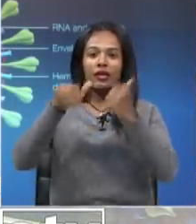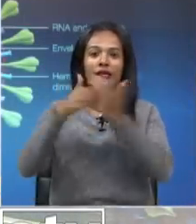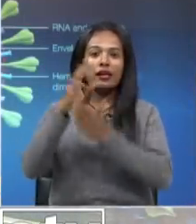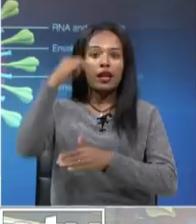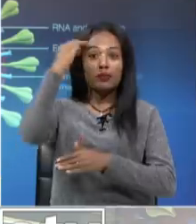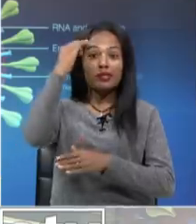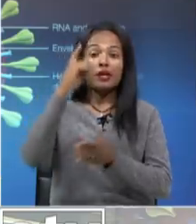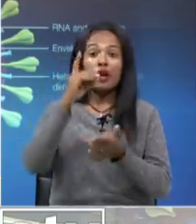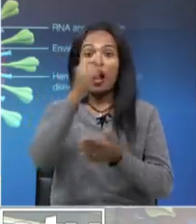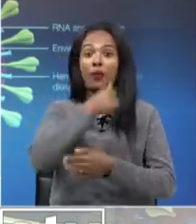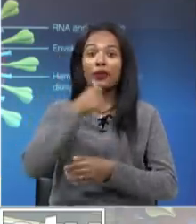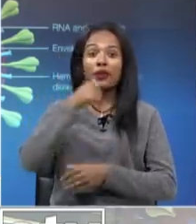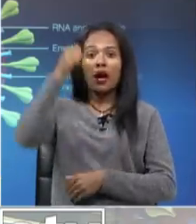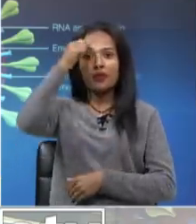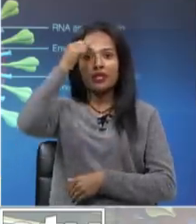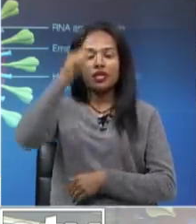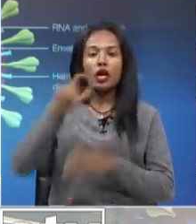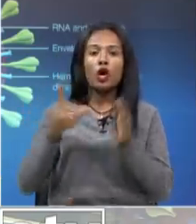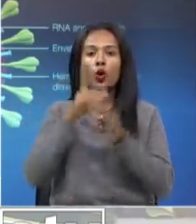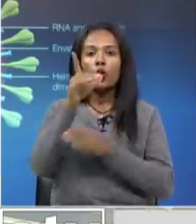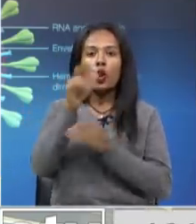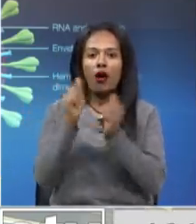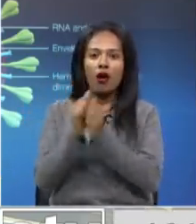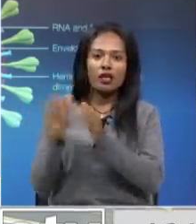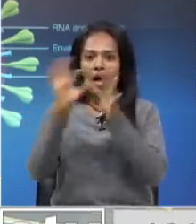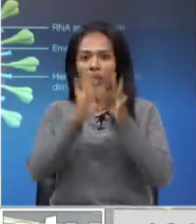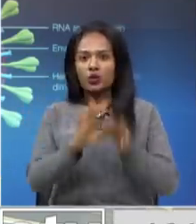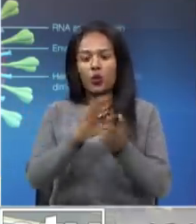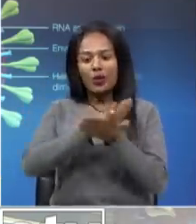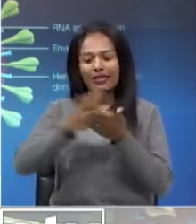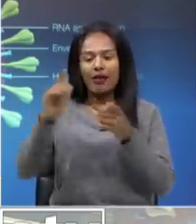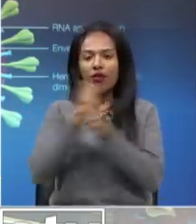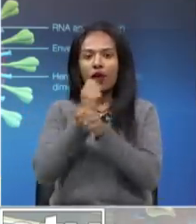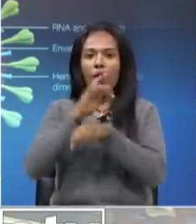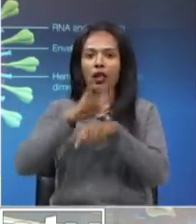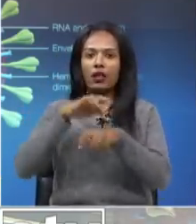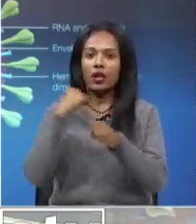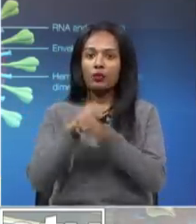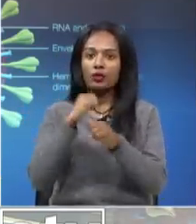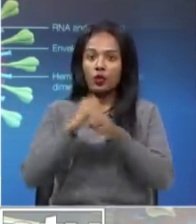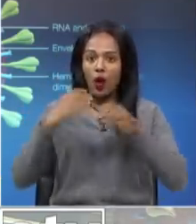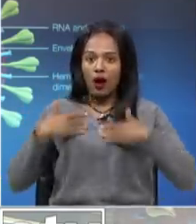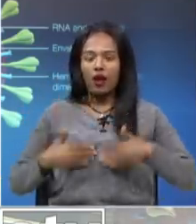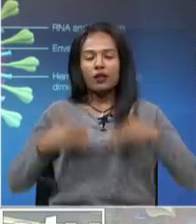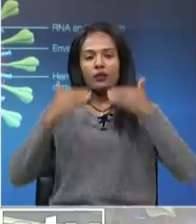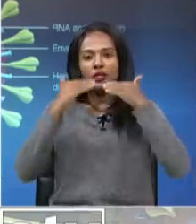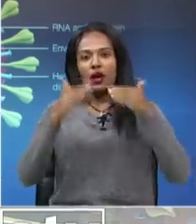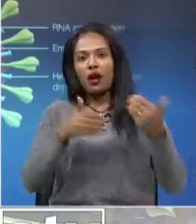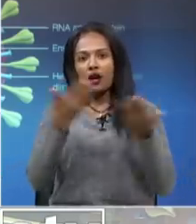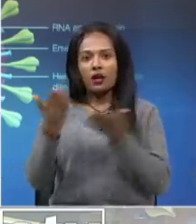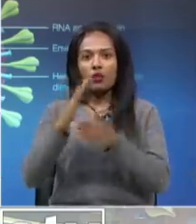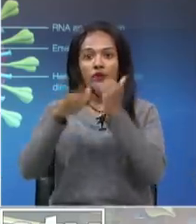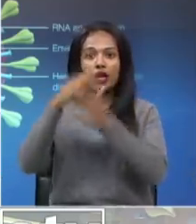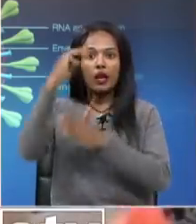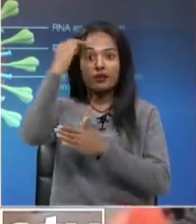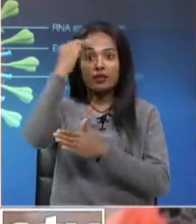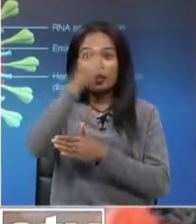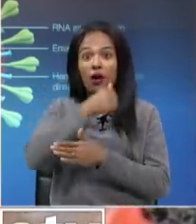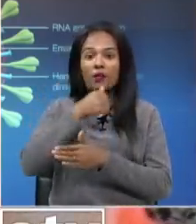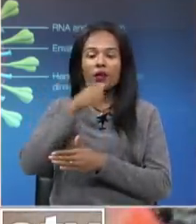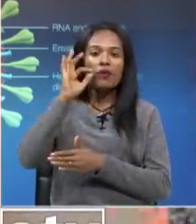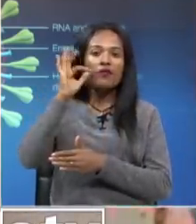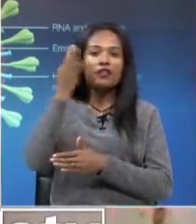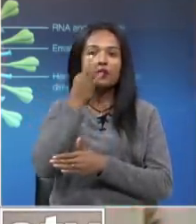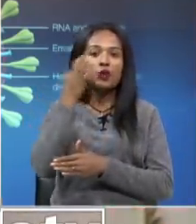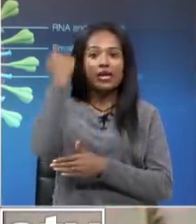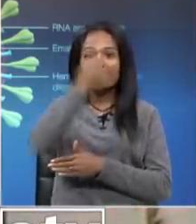ጠቅላይ ሚኒስትር አብይ አህመድ ከኮሮና ቫይረስ ጋር ተያይዞ በጽዳት ተግባራት ላይ ለተሰማሩ አካላት ምስጋና አቀረቡ። ጠቅላይ ሚኒስትር አብይ በፌስቡክ